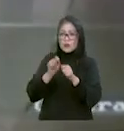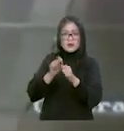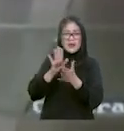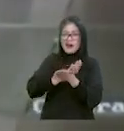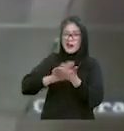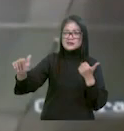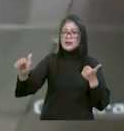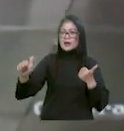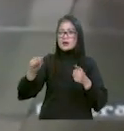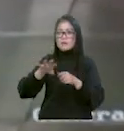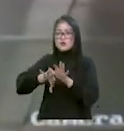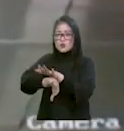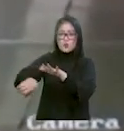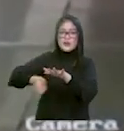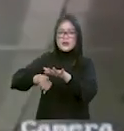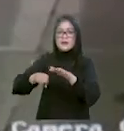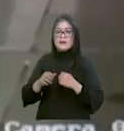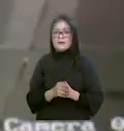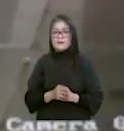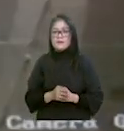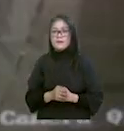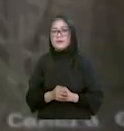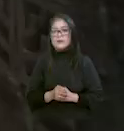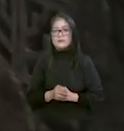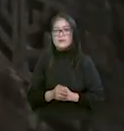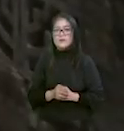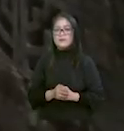aksinya. Berarti ada motor lain ya, yang dua ya. Dia parkir di sini.